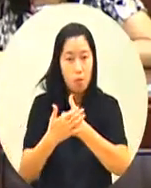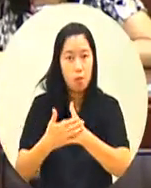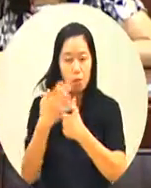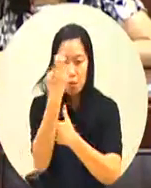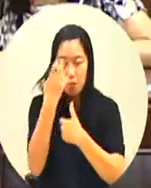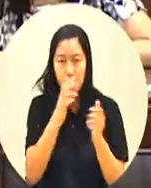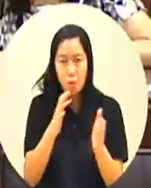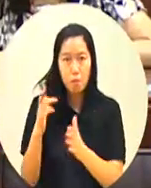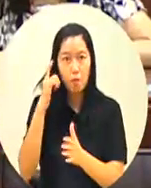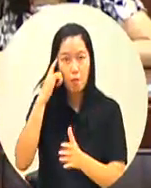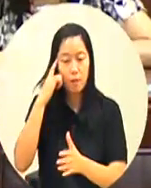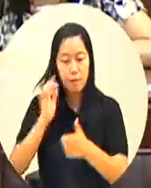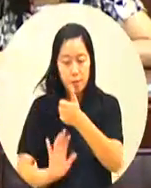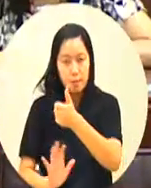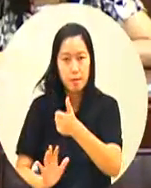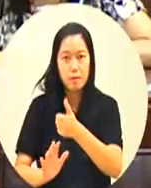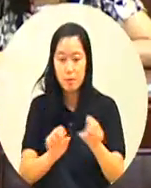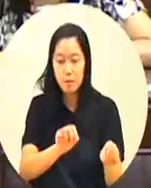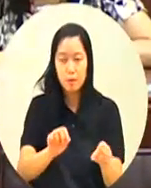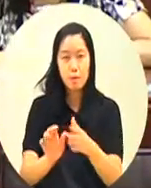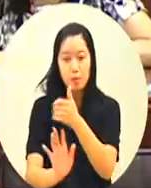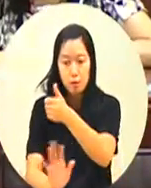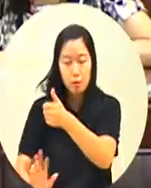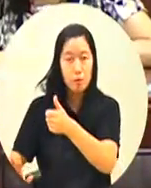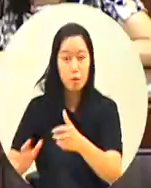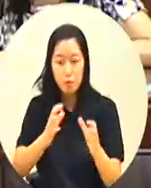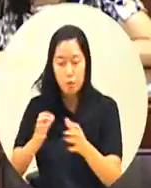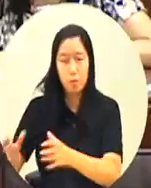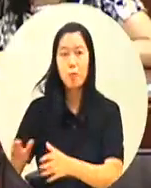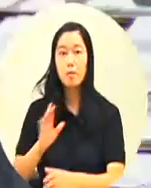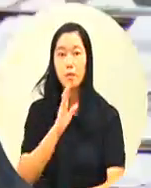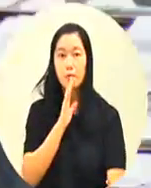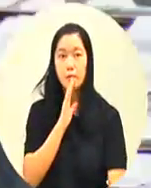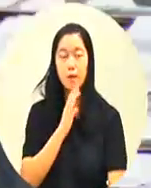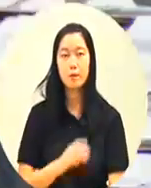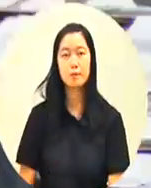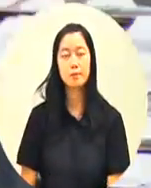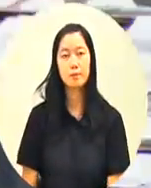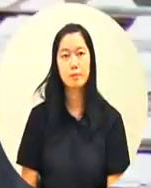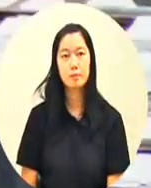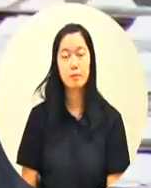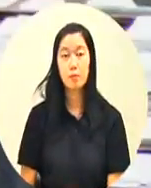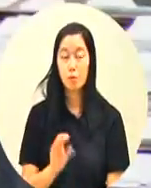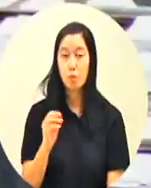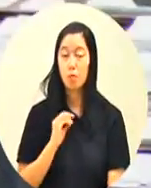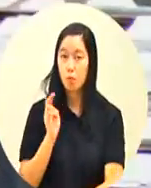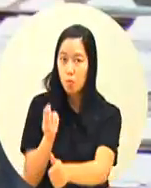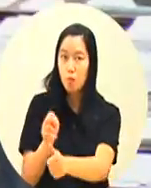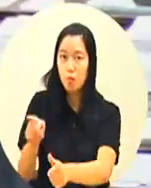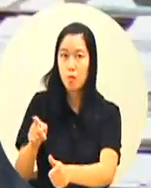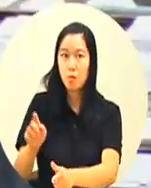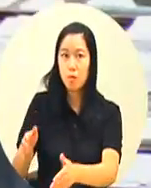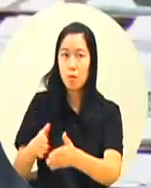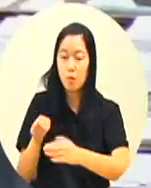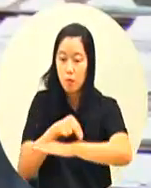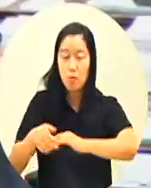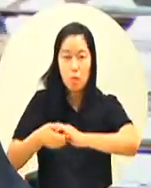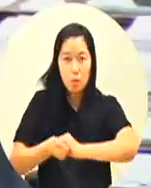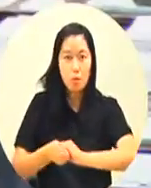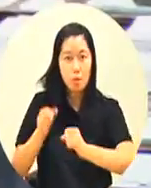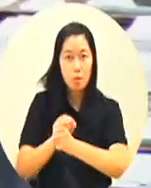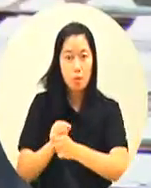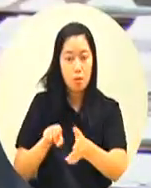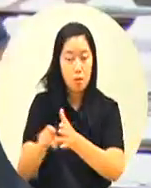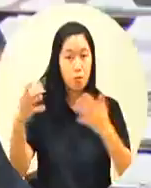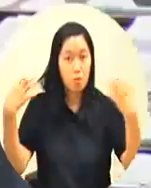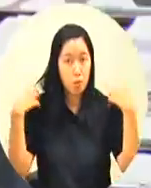它的管理系统，所以我们花蛮多事情在。 所以在那里面有要求我们，他必须要设立专责的单位，所以要